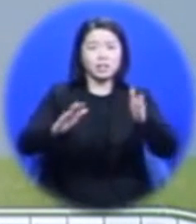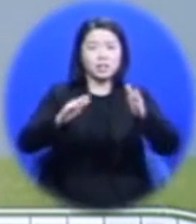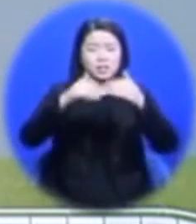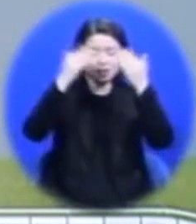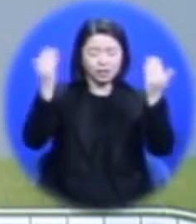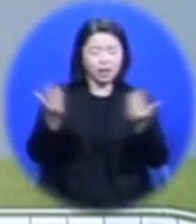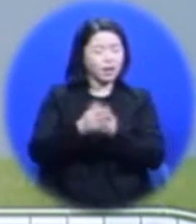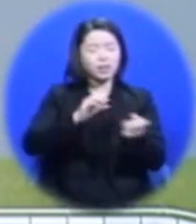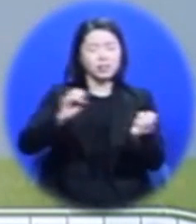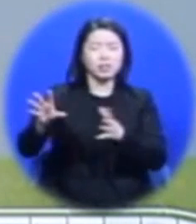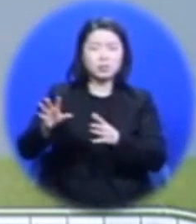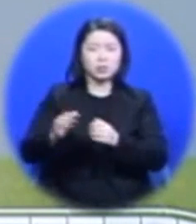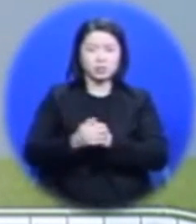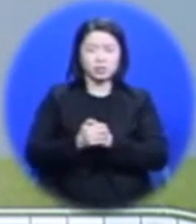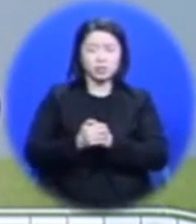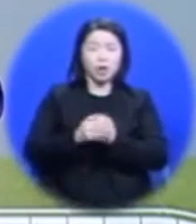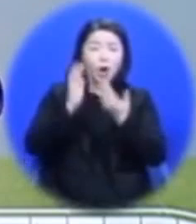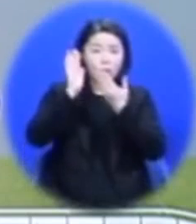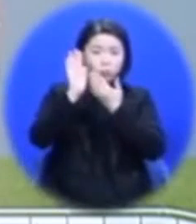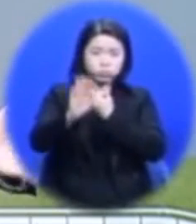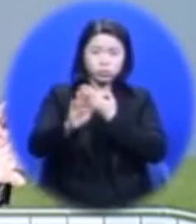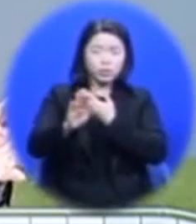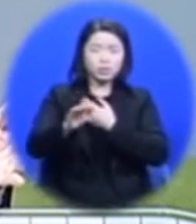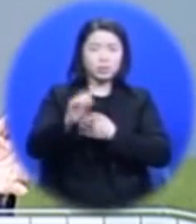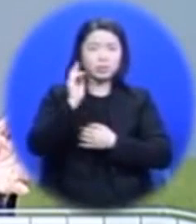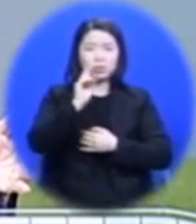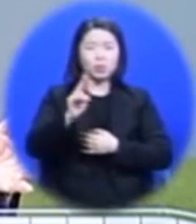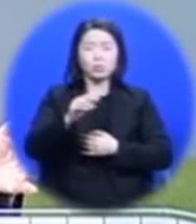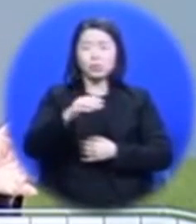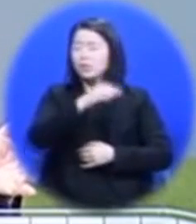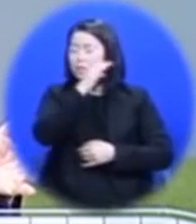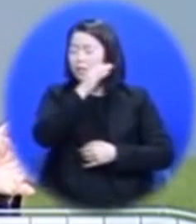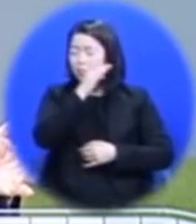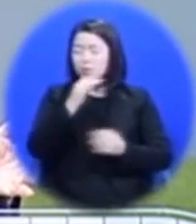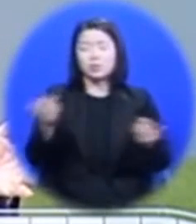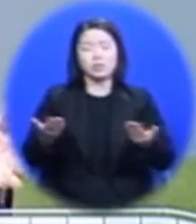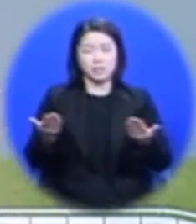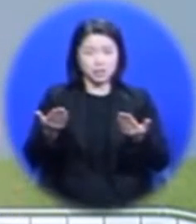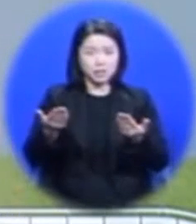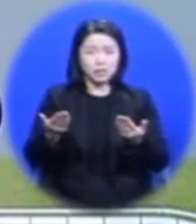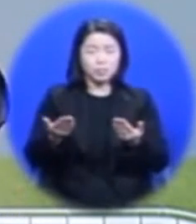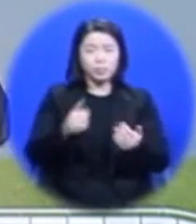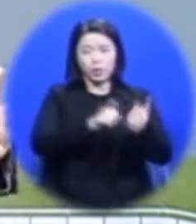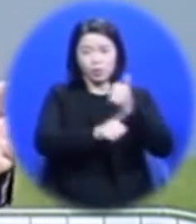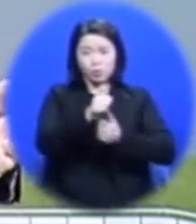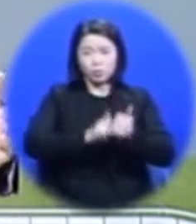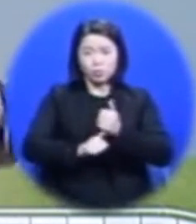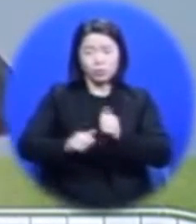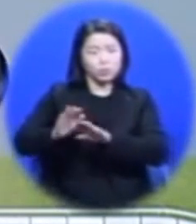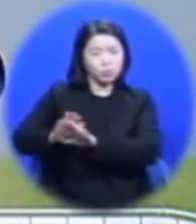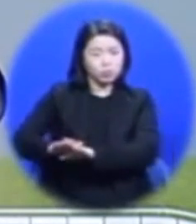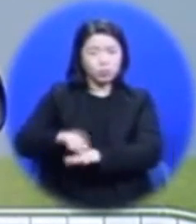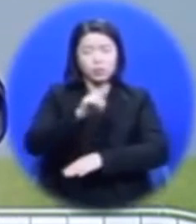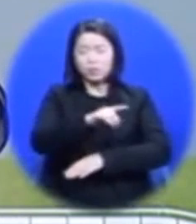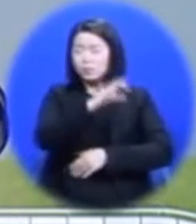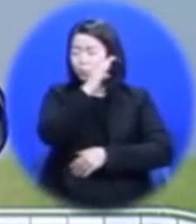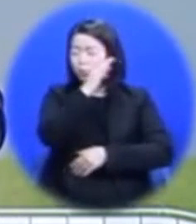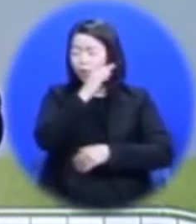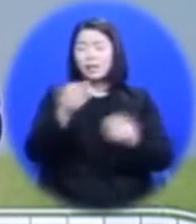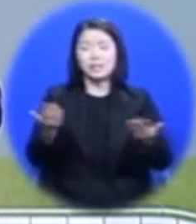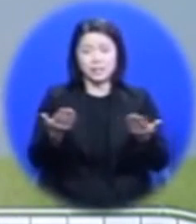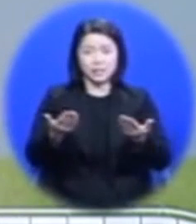잃어버렸어요. 나중에는 너무나 수치스러운 일을 후손들이 두고두고 그거 부끄러워할